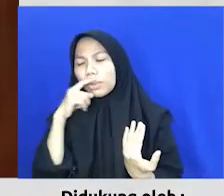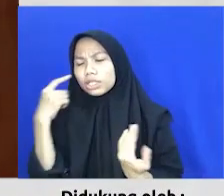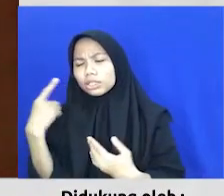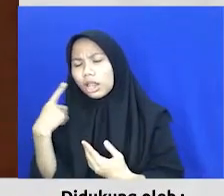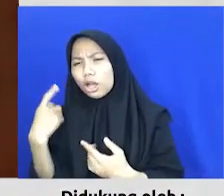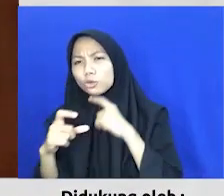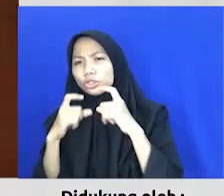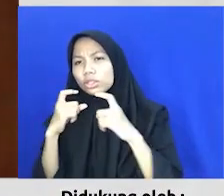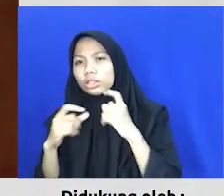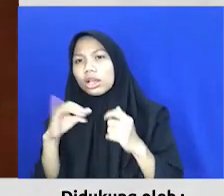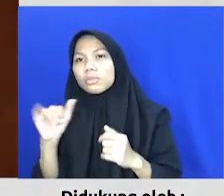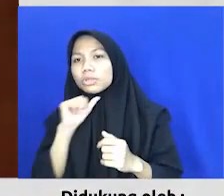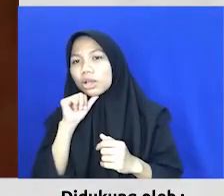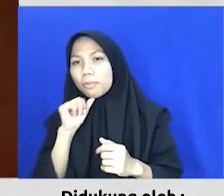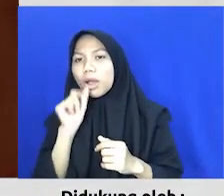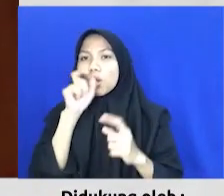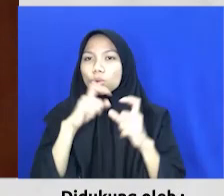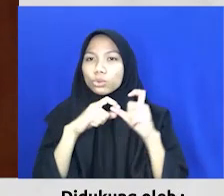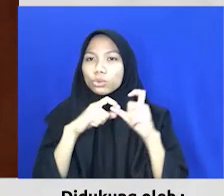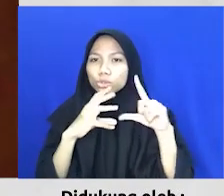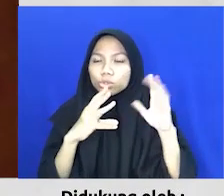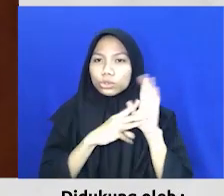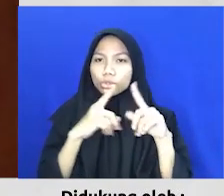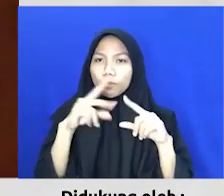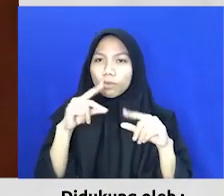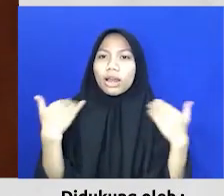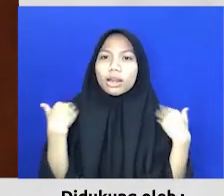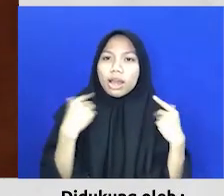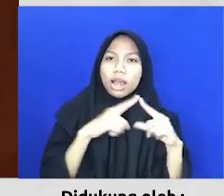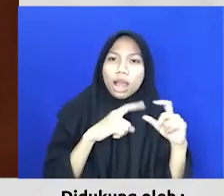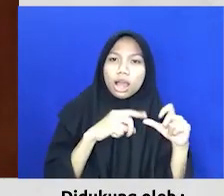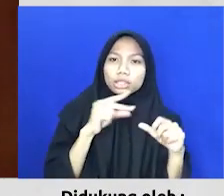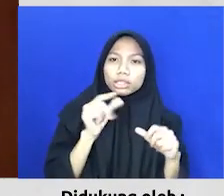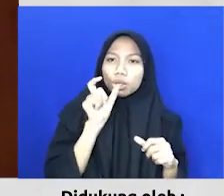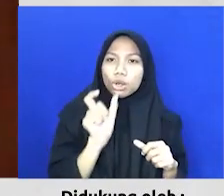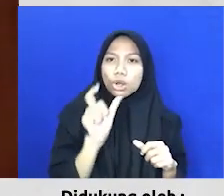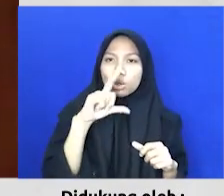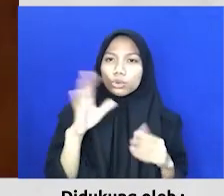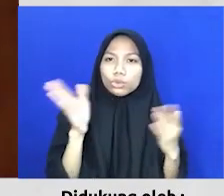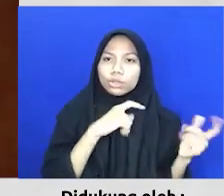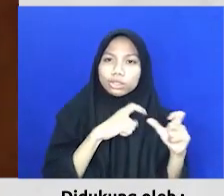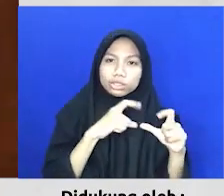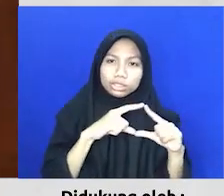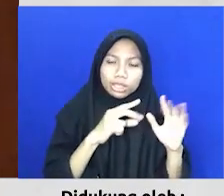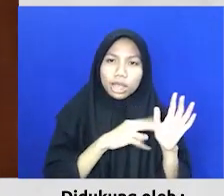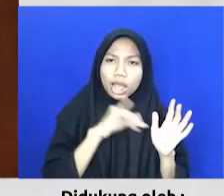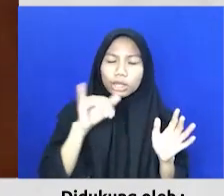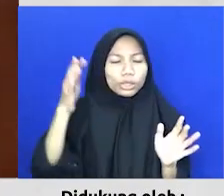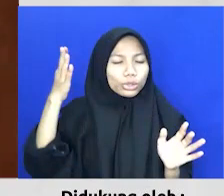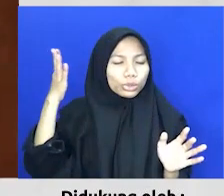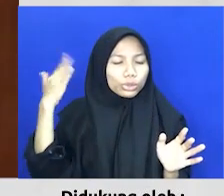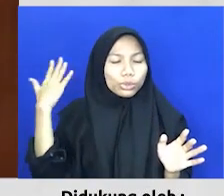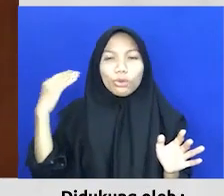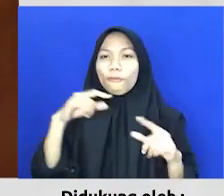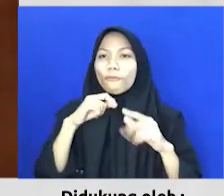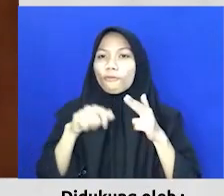ngomong soal itu dan sebagainya, ialah bahwa Usmar ingin hal yang tidak diceritakan orang itu yang diangkat, tapi